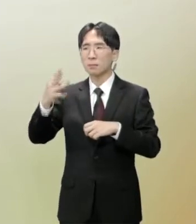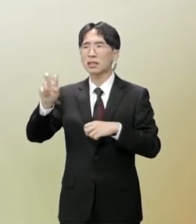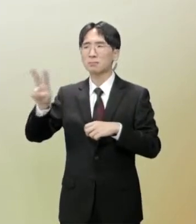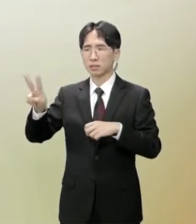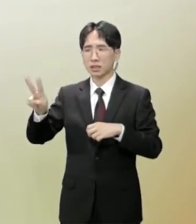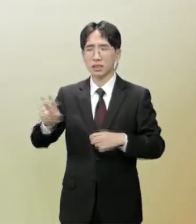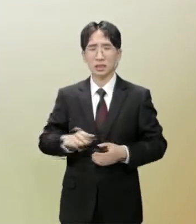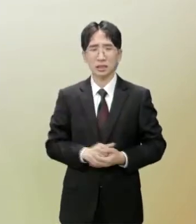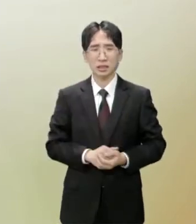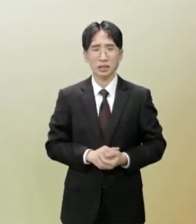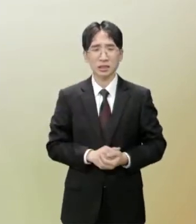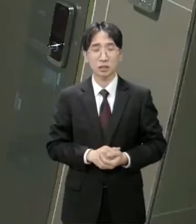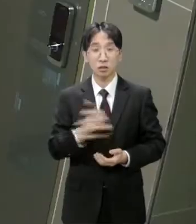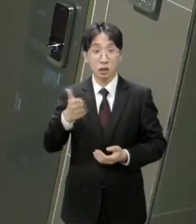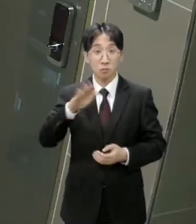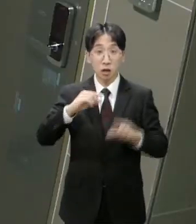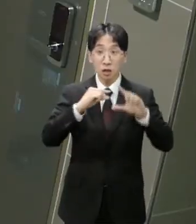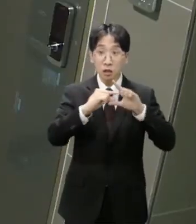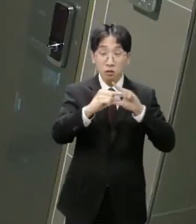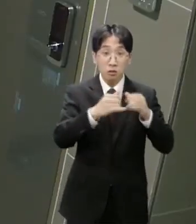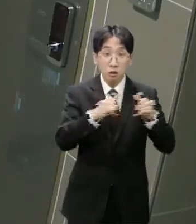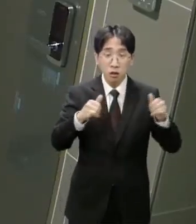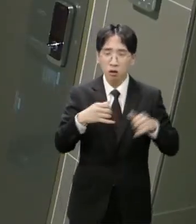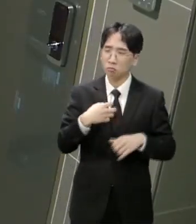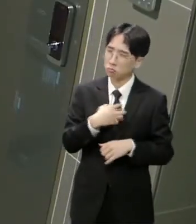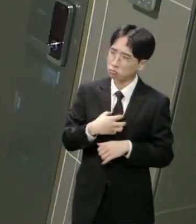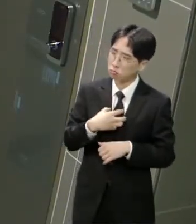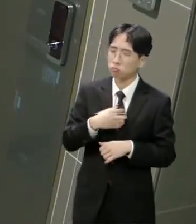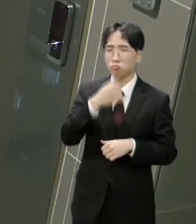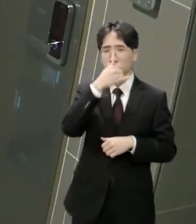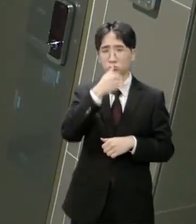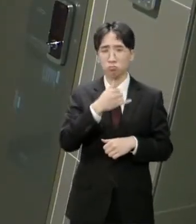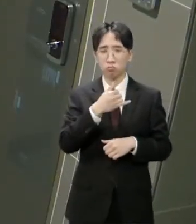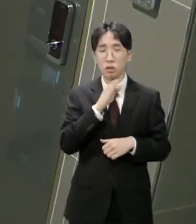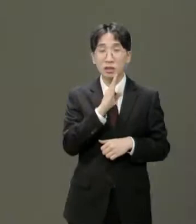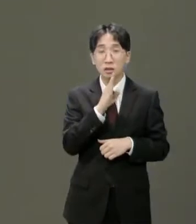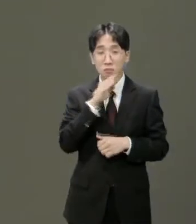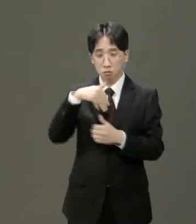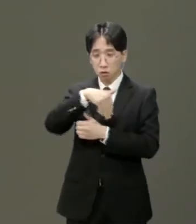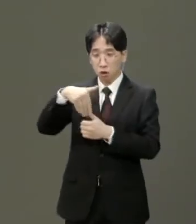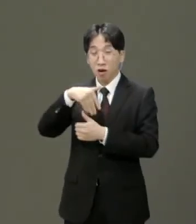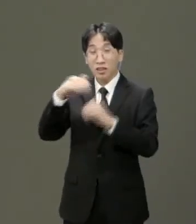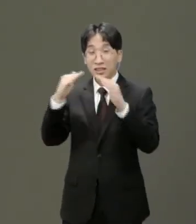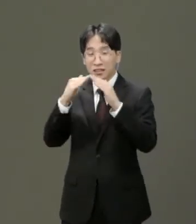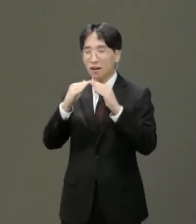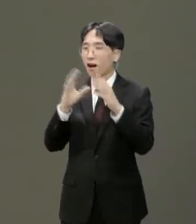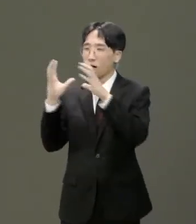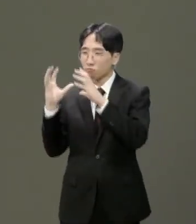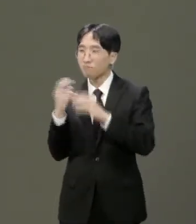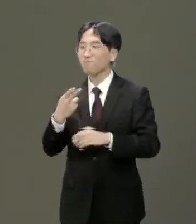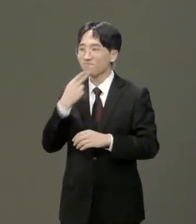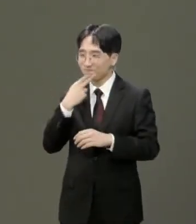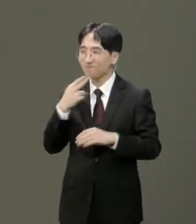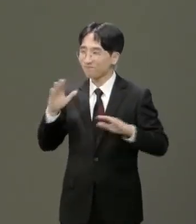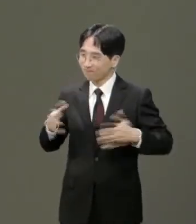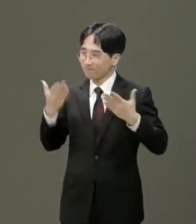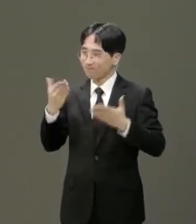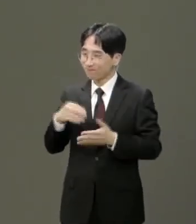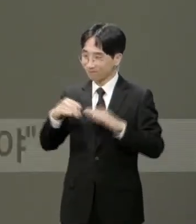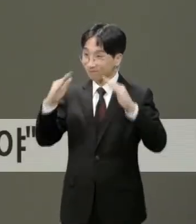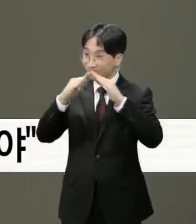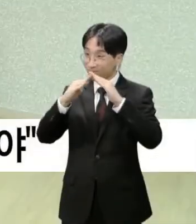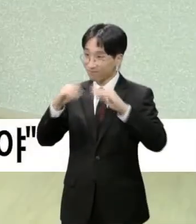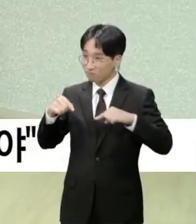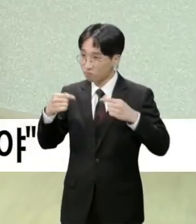넘습니다. 하지만 일부에서는 우려도 나옵니다. 실제 청년들이 부담 없이 입주할 수 있는 공공임대